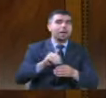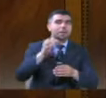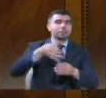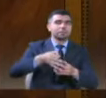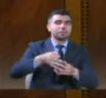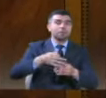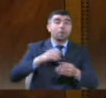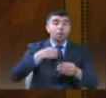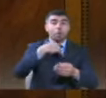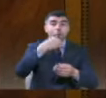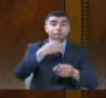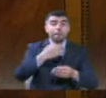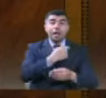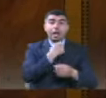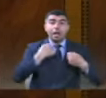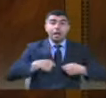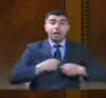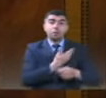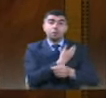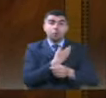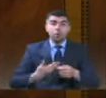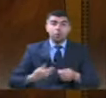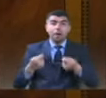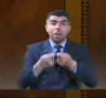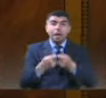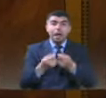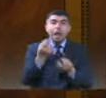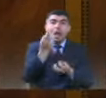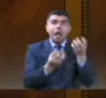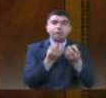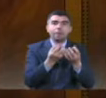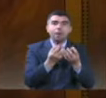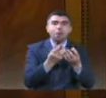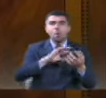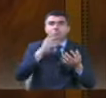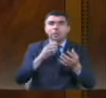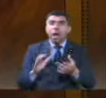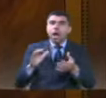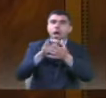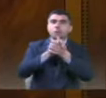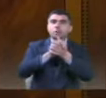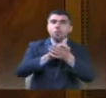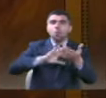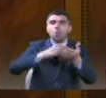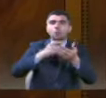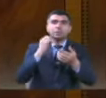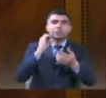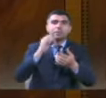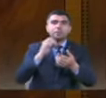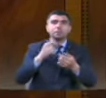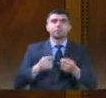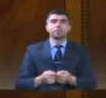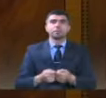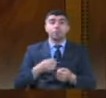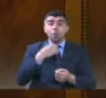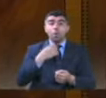ولكن ملي خداها رئيس الحكومة وقال أنا غنطفيها واخا اشتعلت فيا أجيو مدوا يد العون باش نطفيوها جميع. كاين